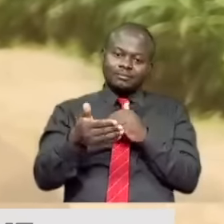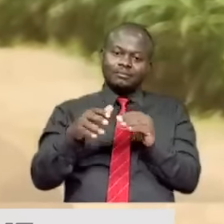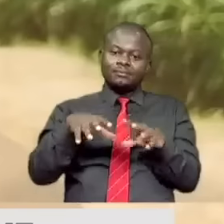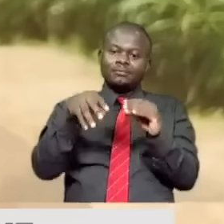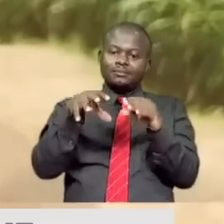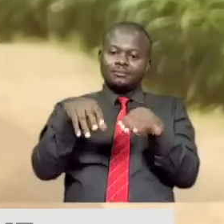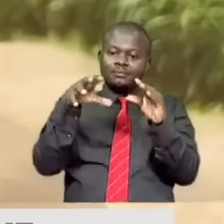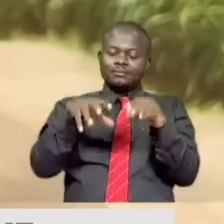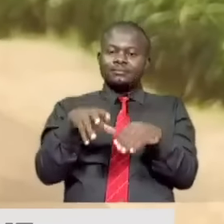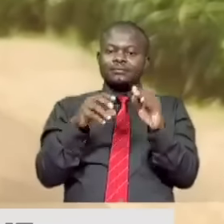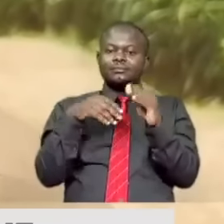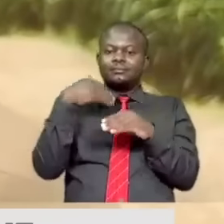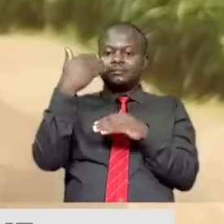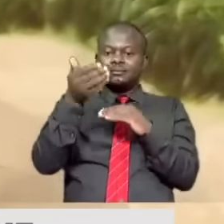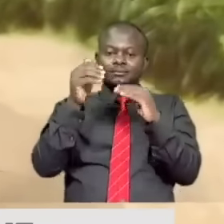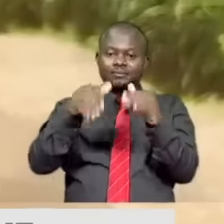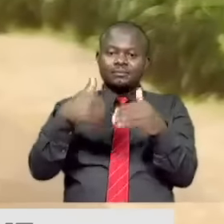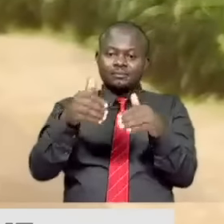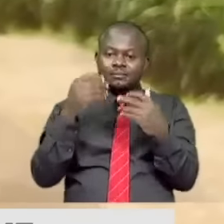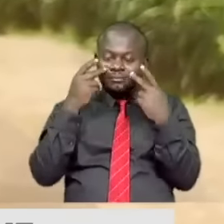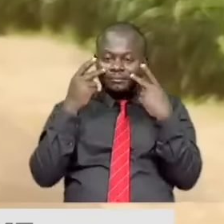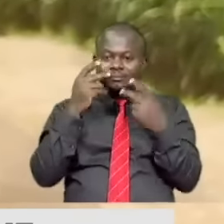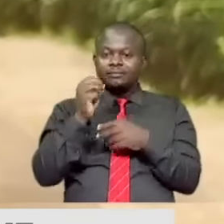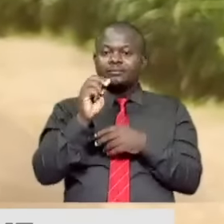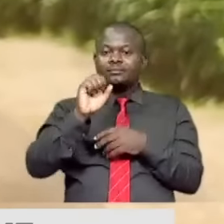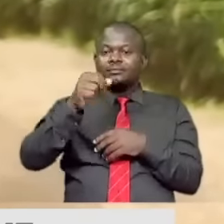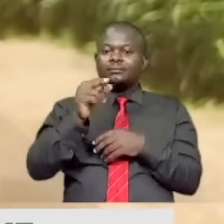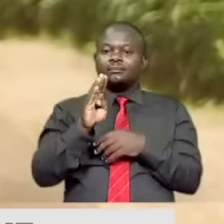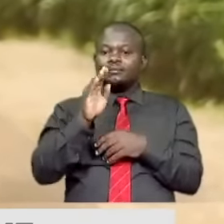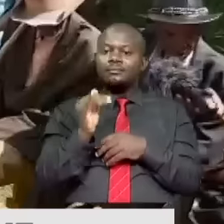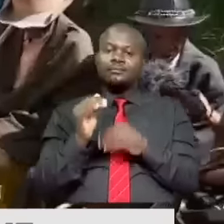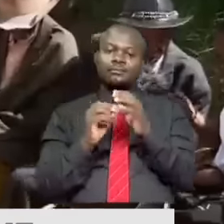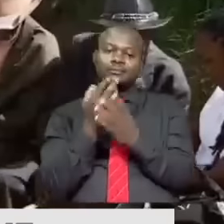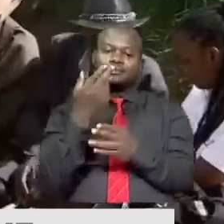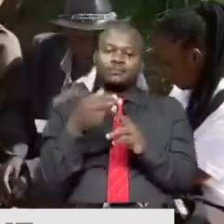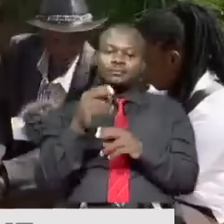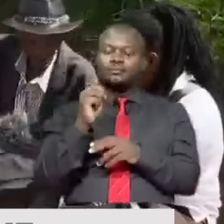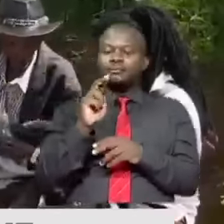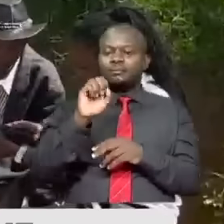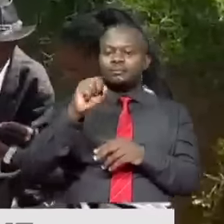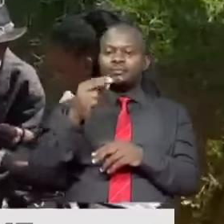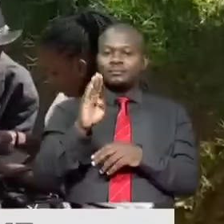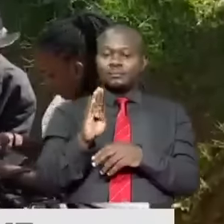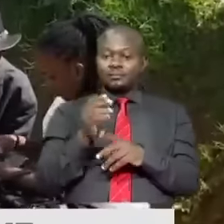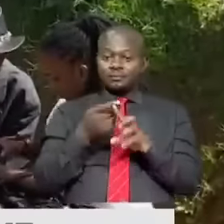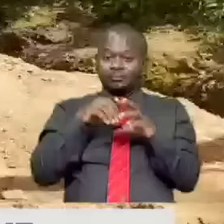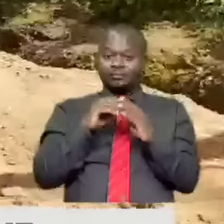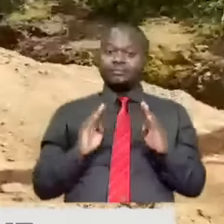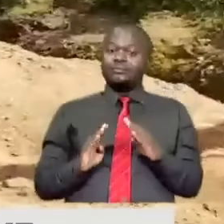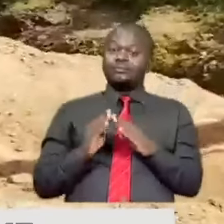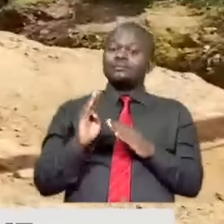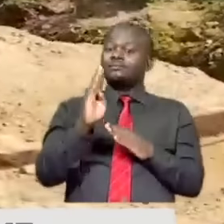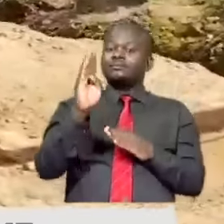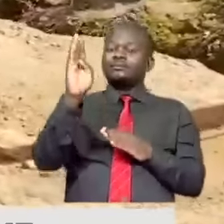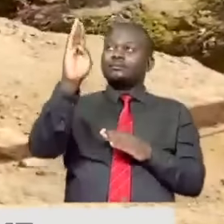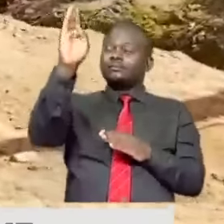biramera noneho baje kuhahinga basanga imishubi yarameze bahita ku mushubi kuva ha mushubi werekeza ku gasongero k'umusozi